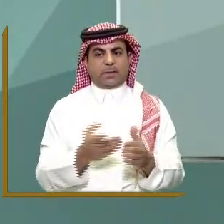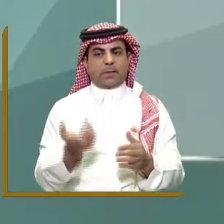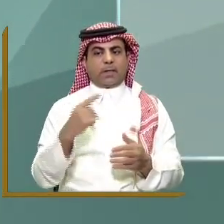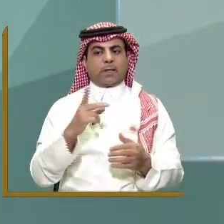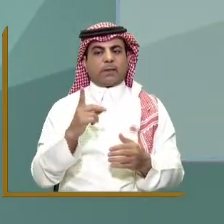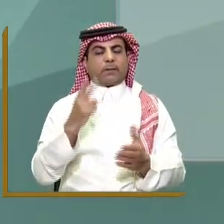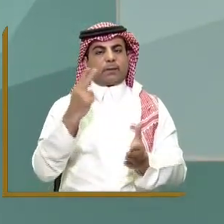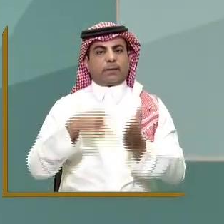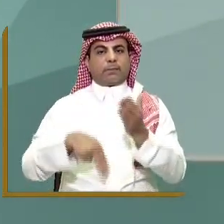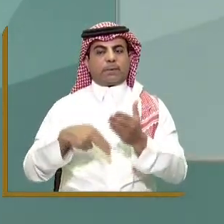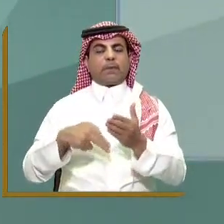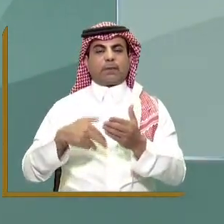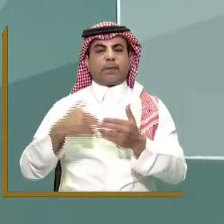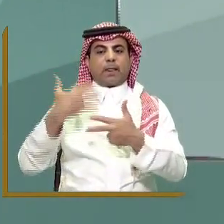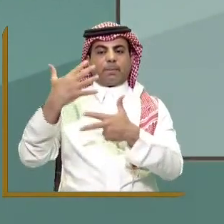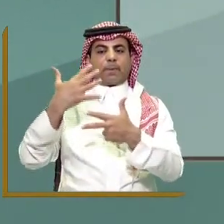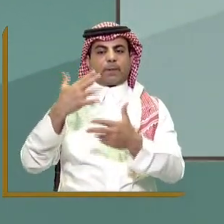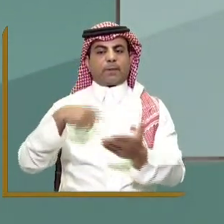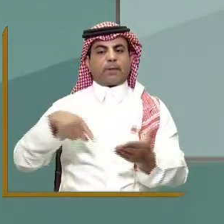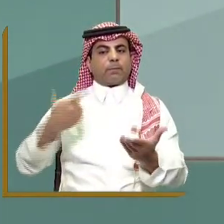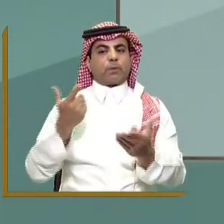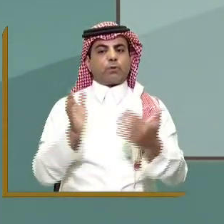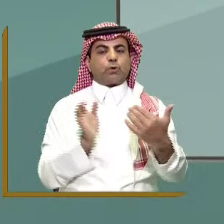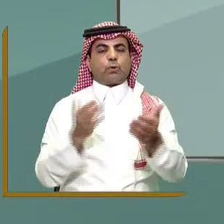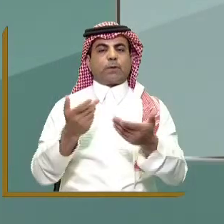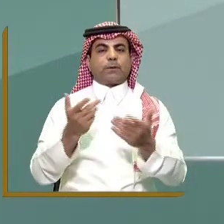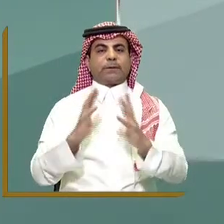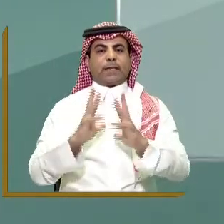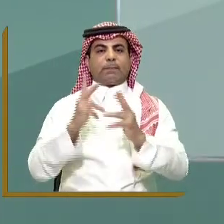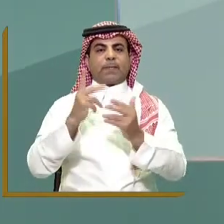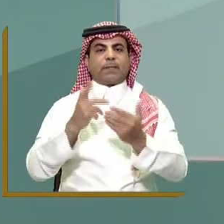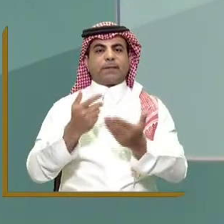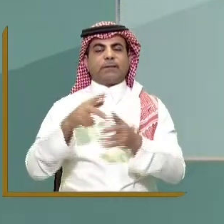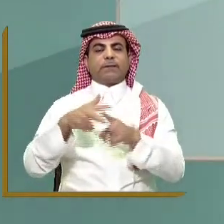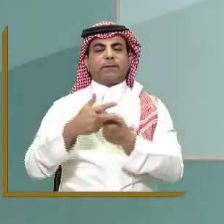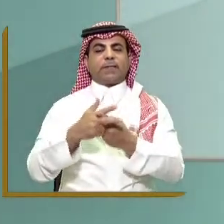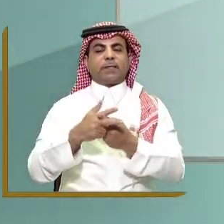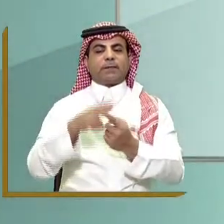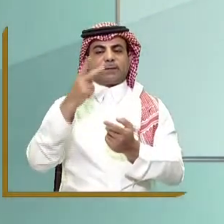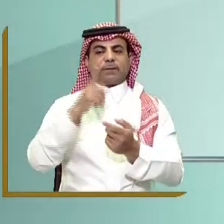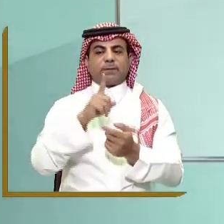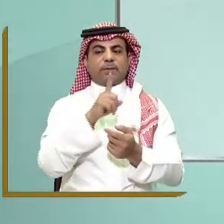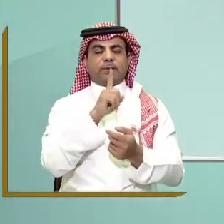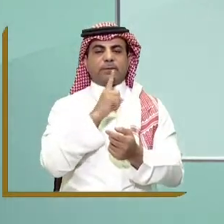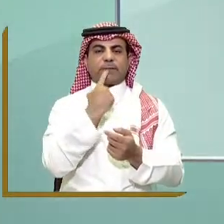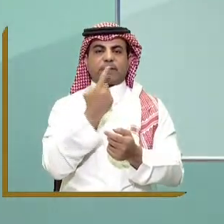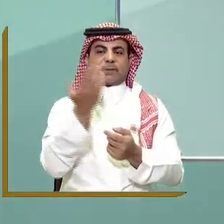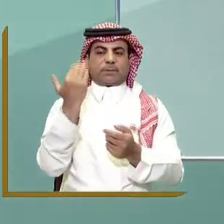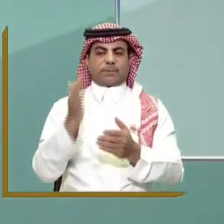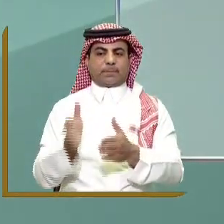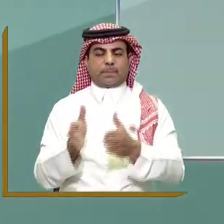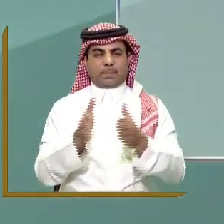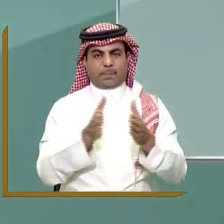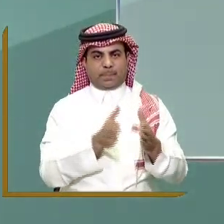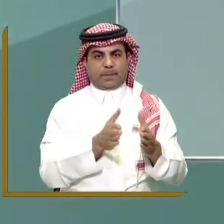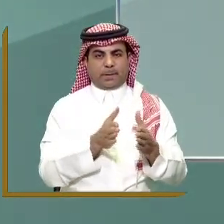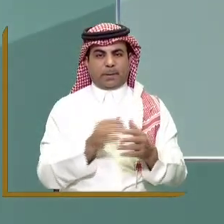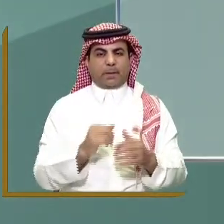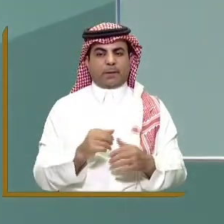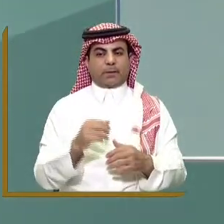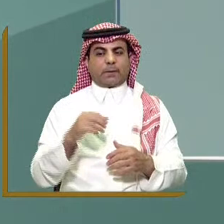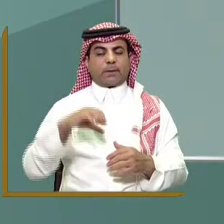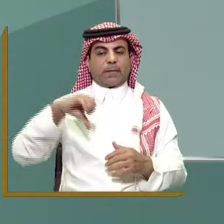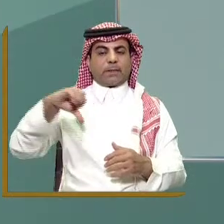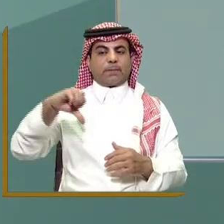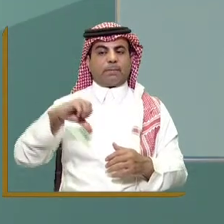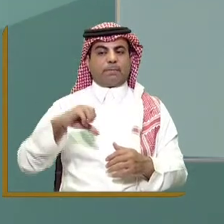ثامناً، اعتماد الحساب الختامي لصندوق التنمية الصناعية السعودي لعام مالي سابق.